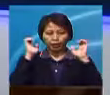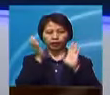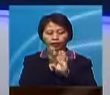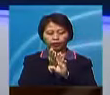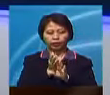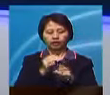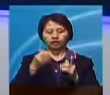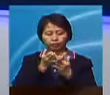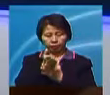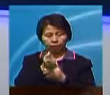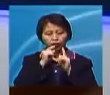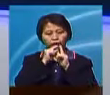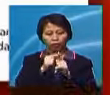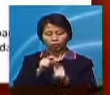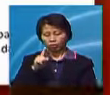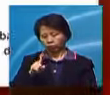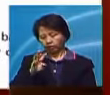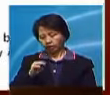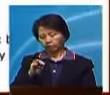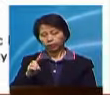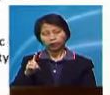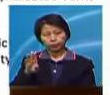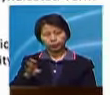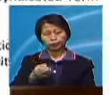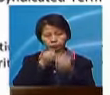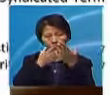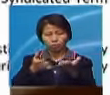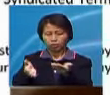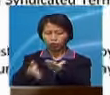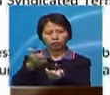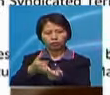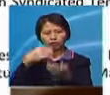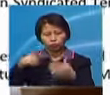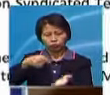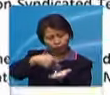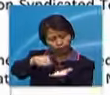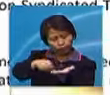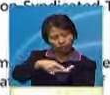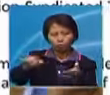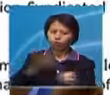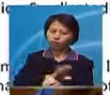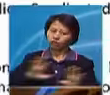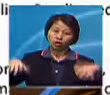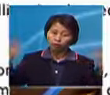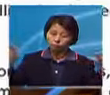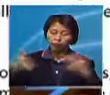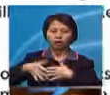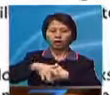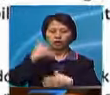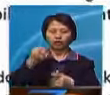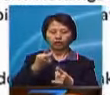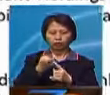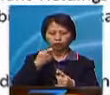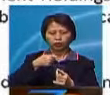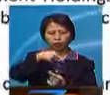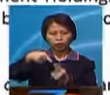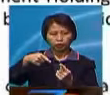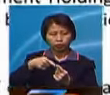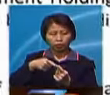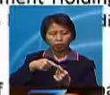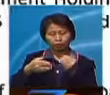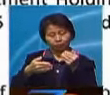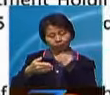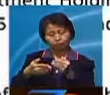Menerusi satu kenyataannya, YMDB memaklumkan kemudahan itu telah dibayar sepenuhnya lebih awal daripada tarikh matang